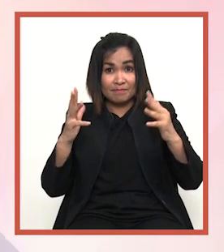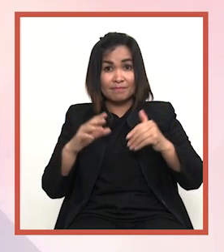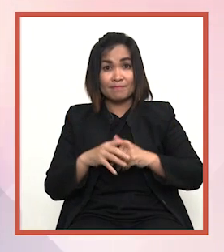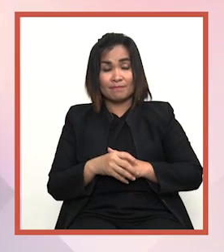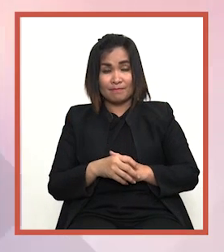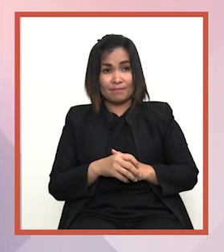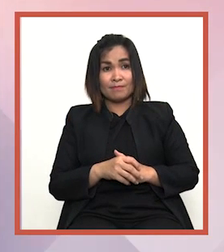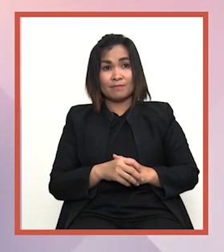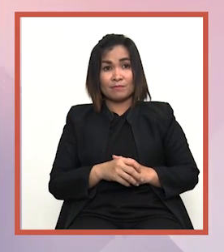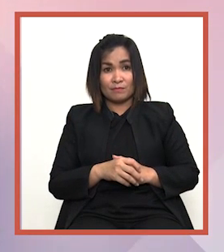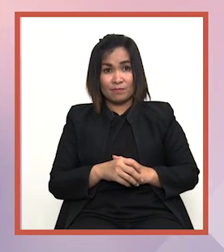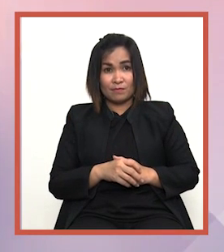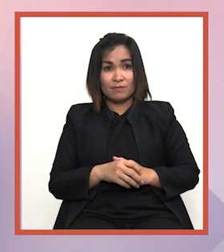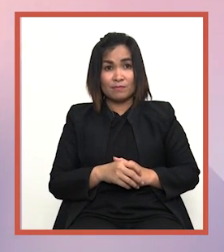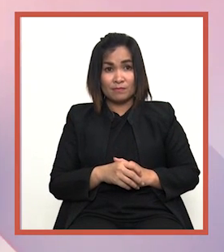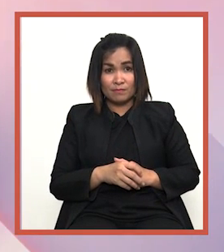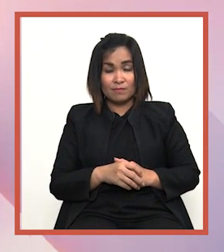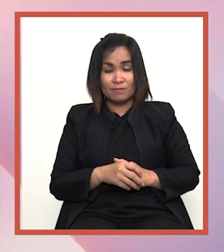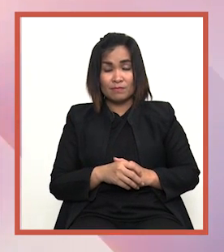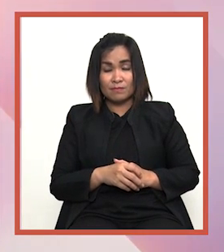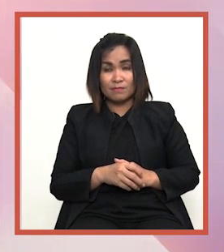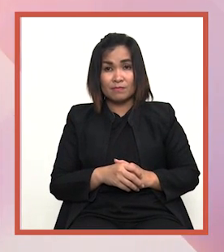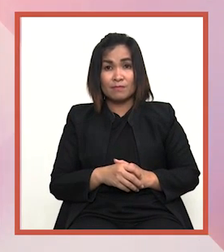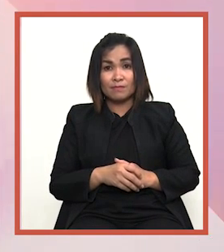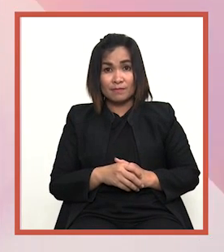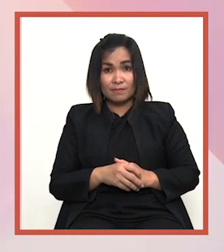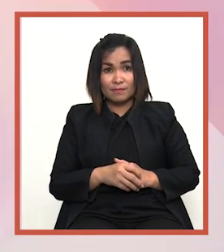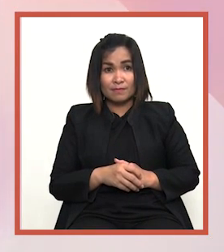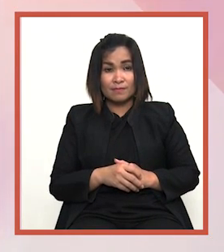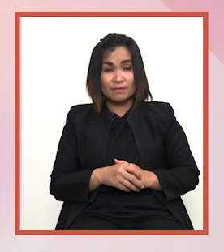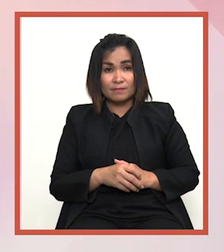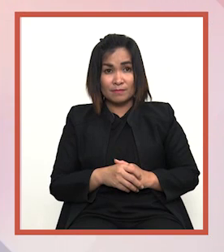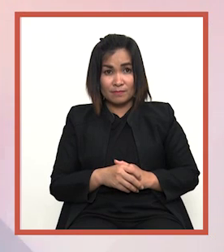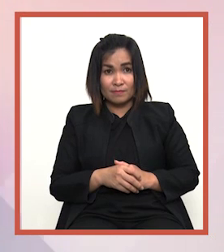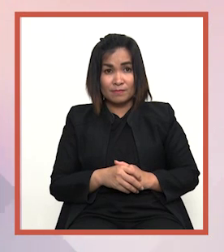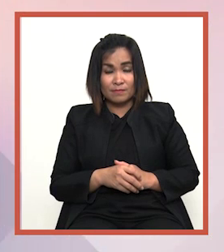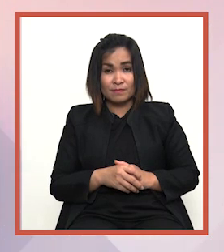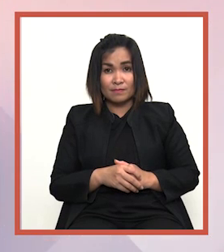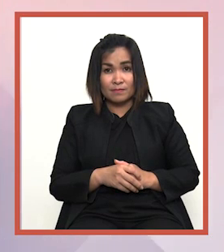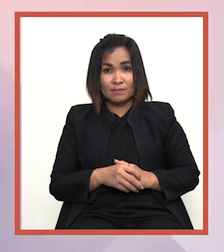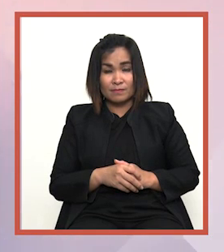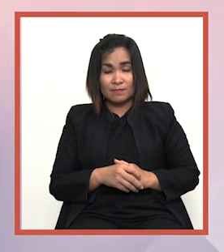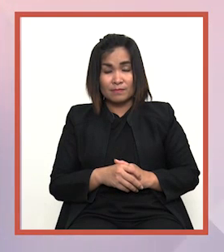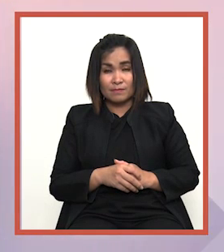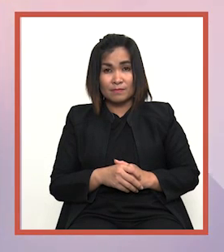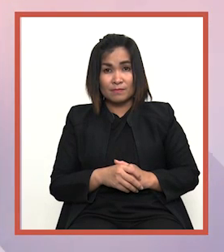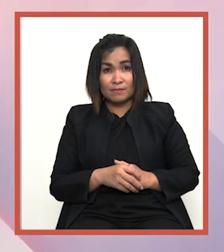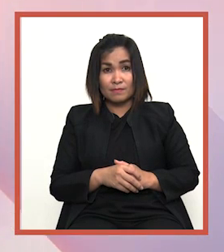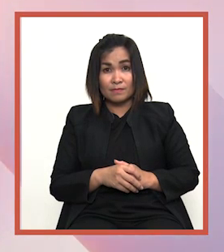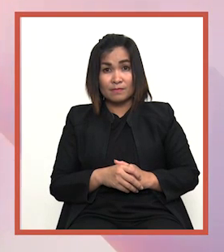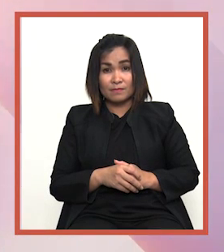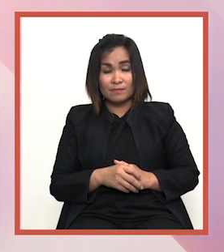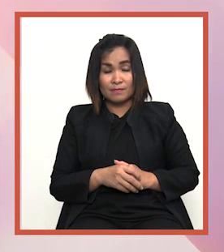กลมเดียวนะครับมีบาร์อยู่ตรงอยู่ด้านบนครึ่งวงกลมนะครับแล้วก็มีขีดด้านนอกนะครับทำฉาก90องศ